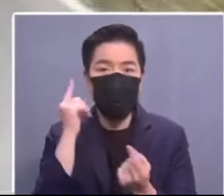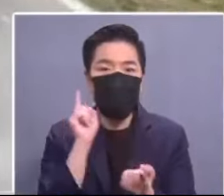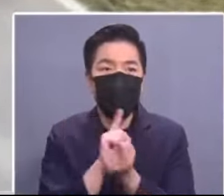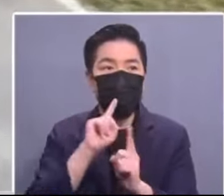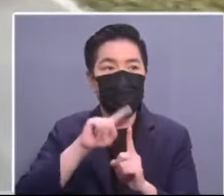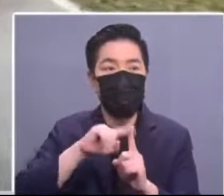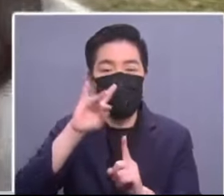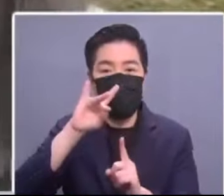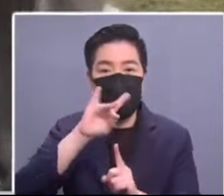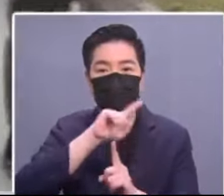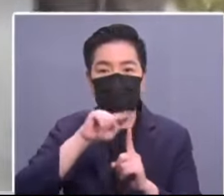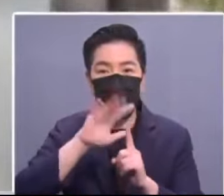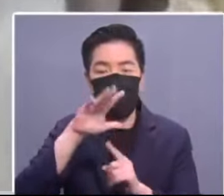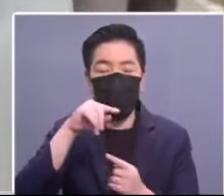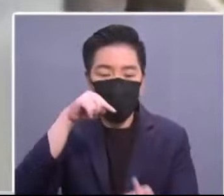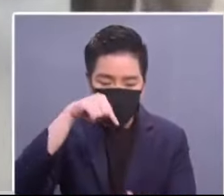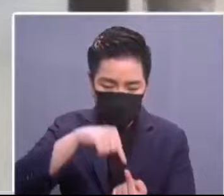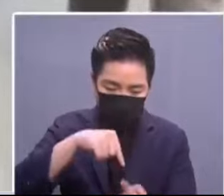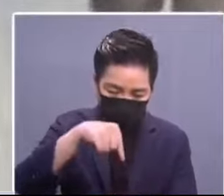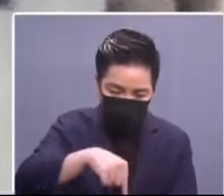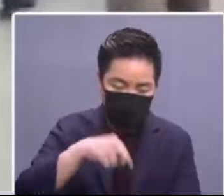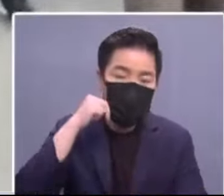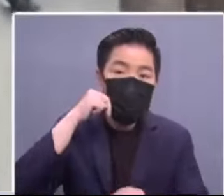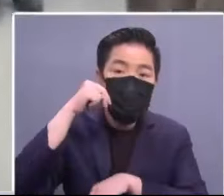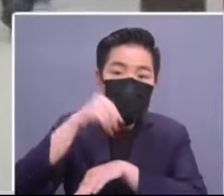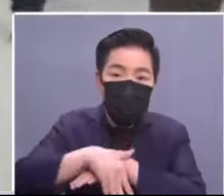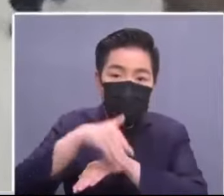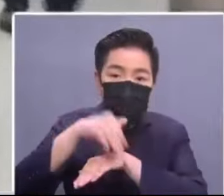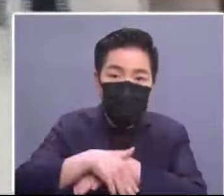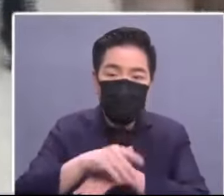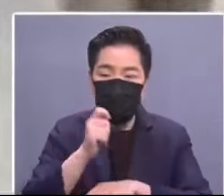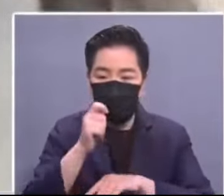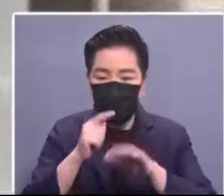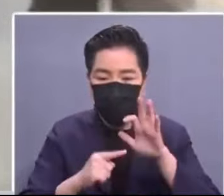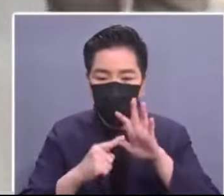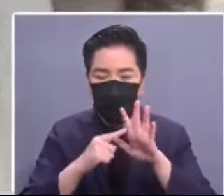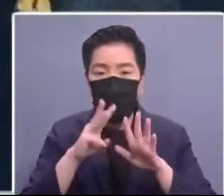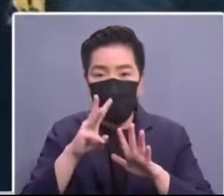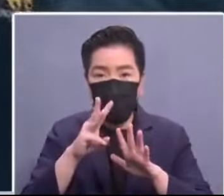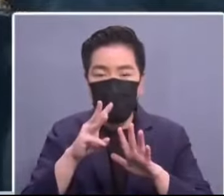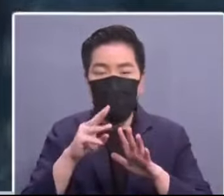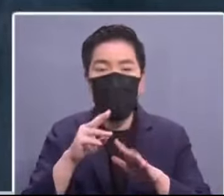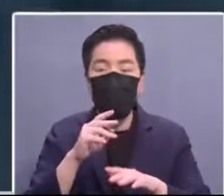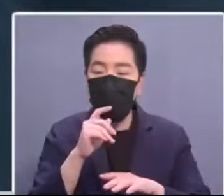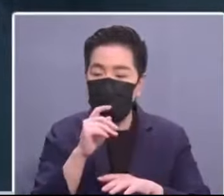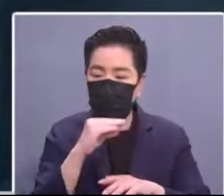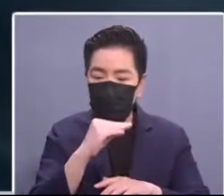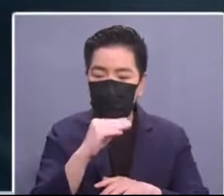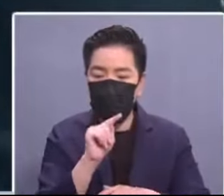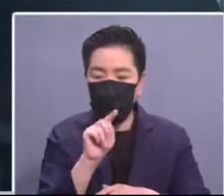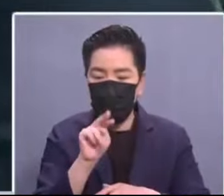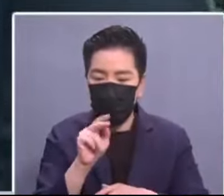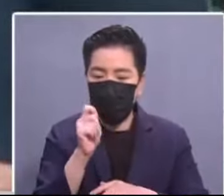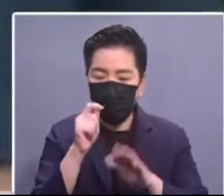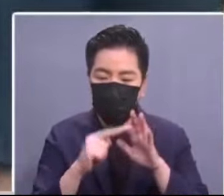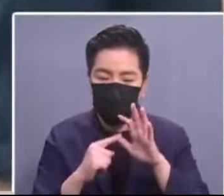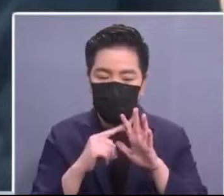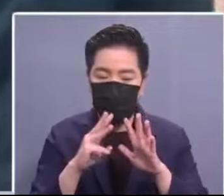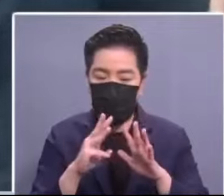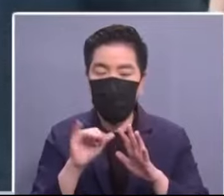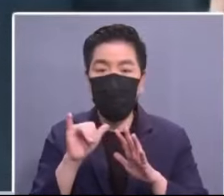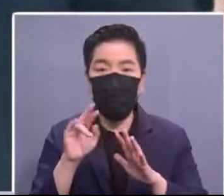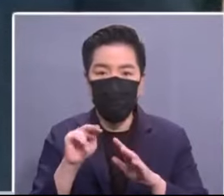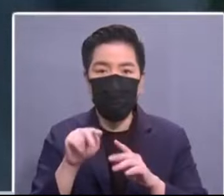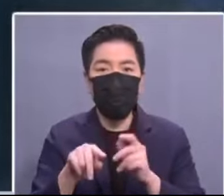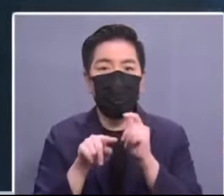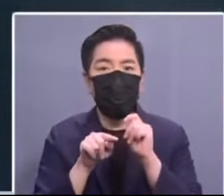มที่ผ่านมาก็เป็นจุดนี้แหละค่ะน้ำตกอ่าวโตนเขาเรียกว่าน้ำตกโตนอ่าวยนต์นะคะอยู่ที่ตำบลวิชิตอำเภอเมืองภูเก็